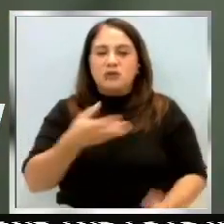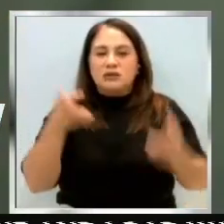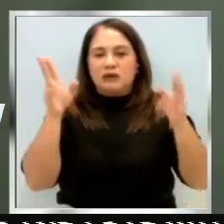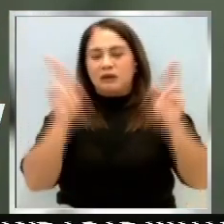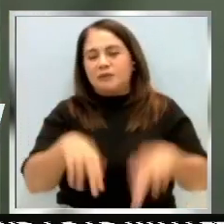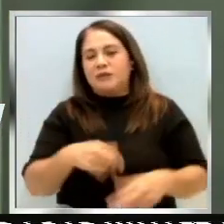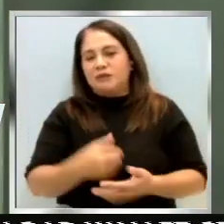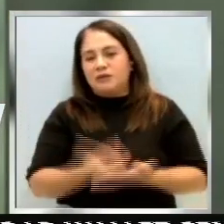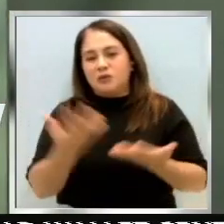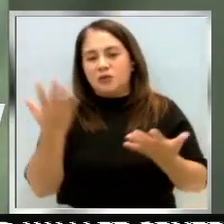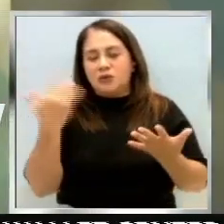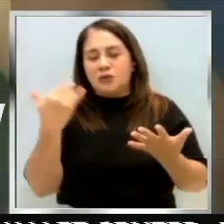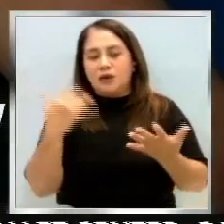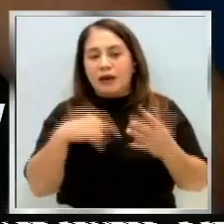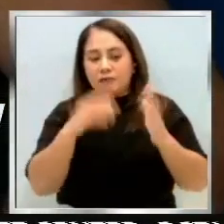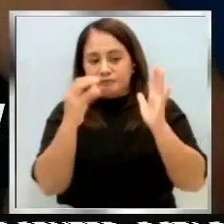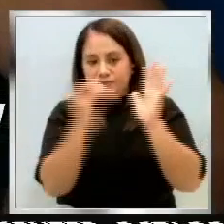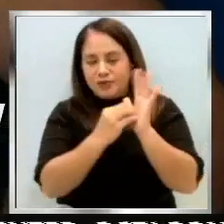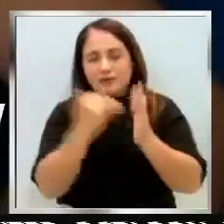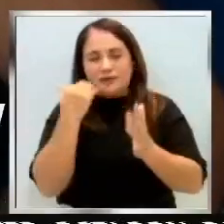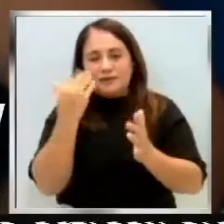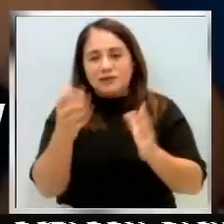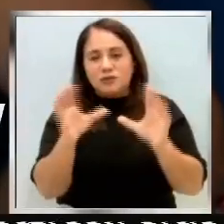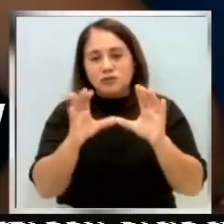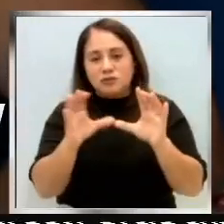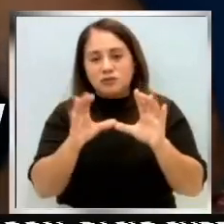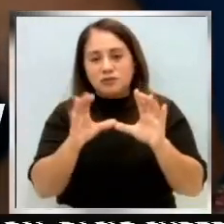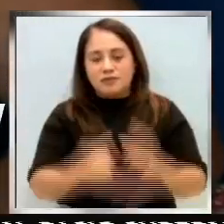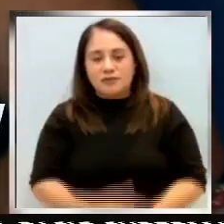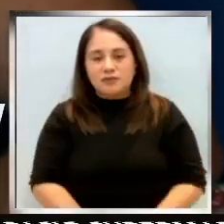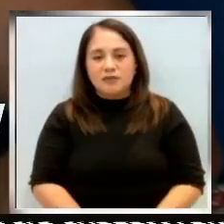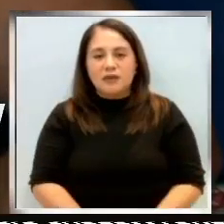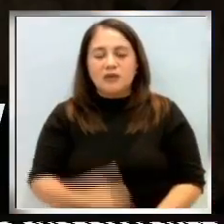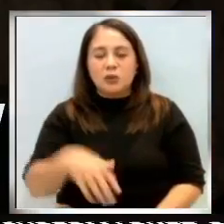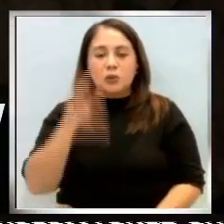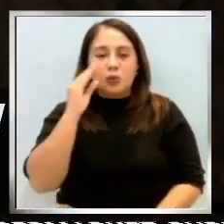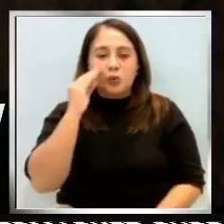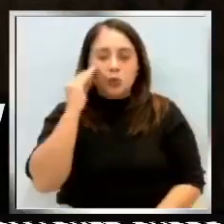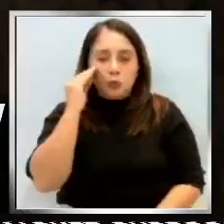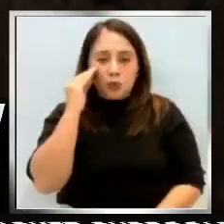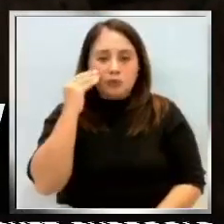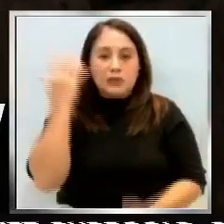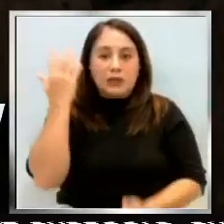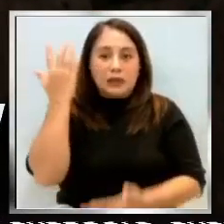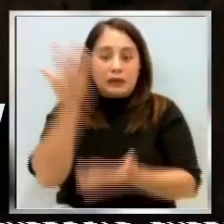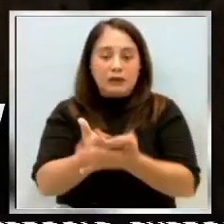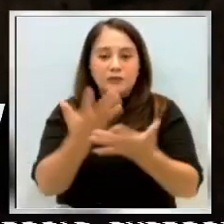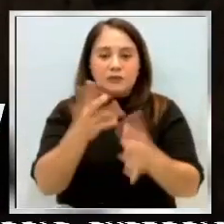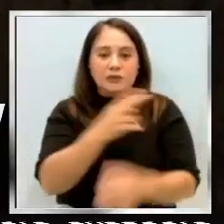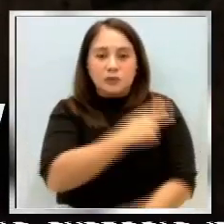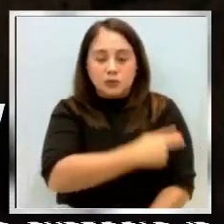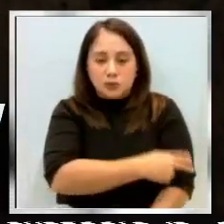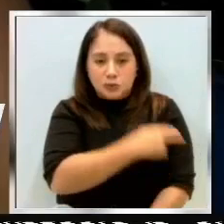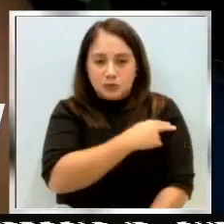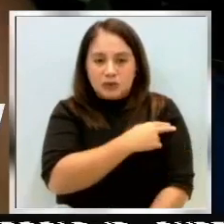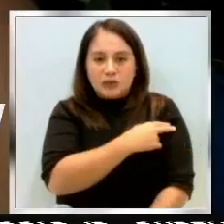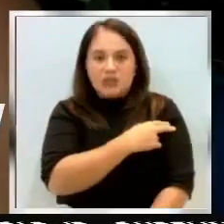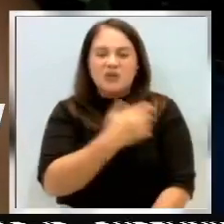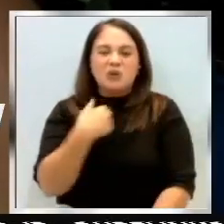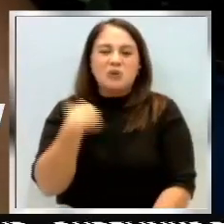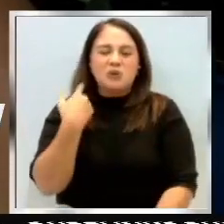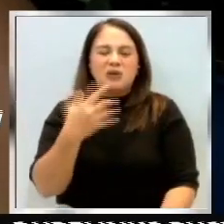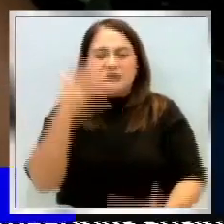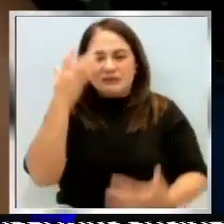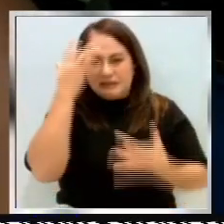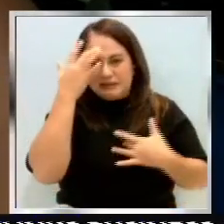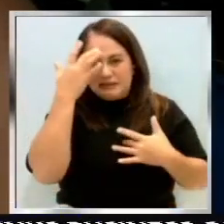sa kanyang death certificate. Kakauwi lang niya sa kanilang bahay matapos sa ospital dahil sa matagal ng karamdaman. Kumusta may